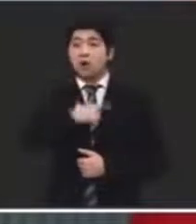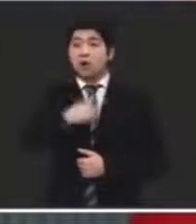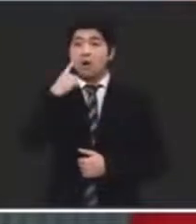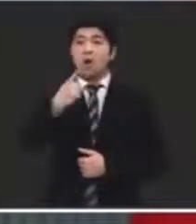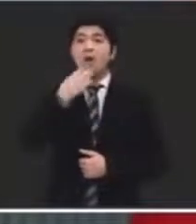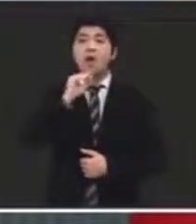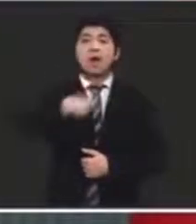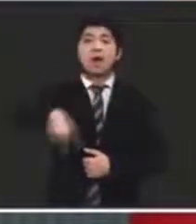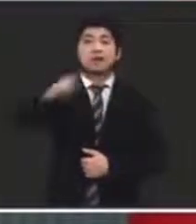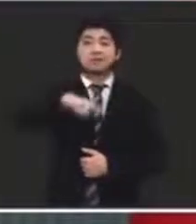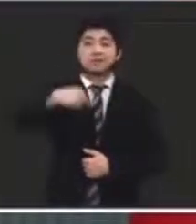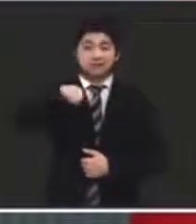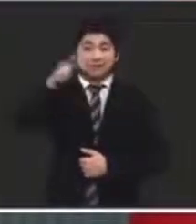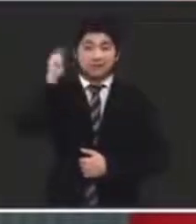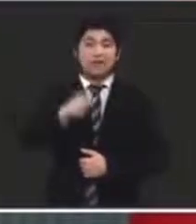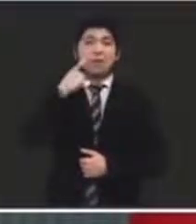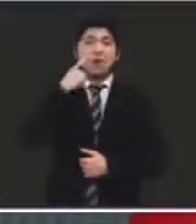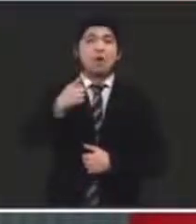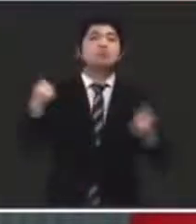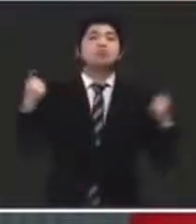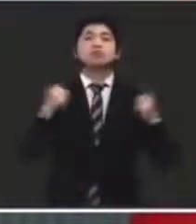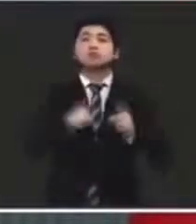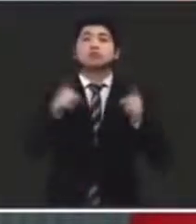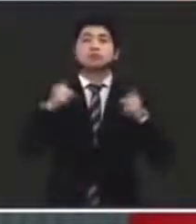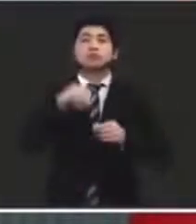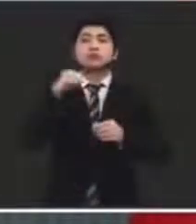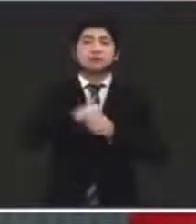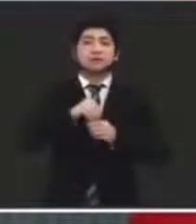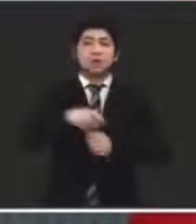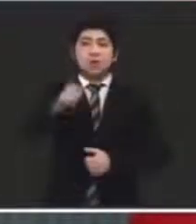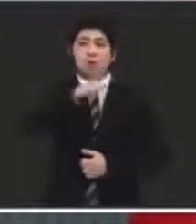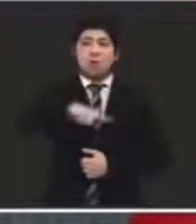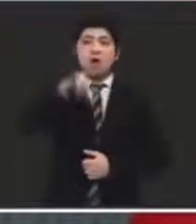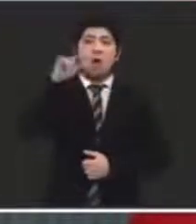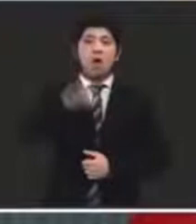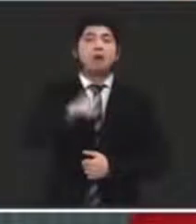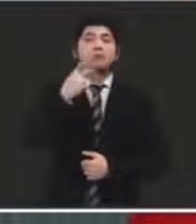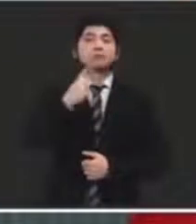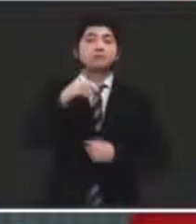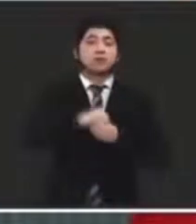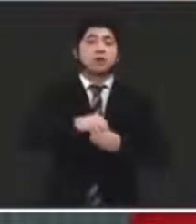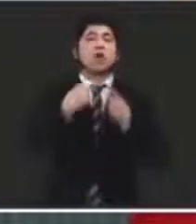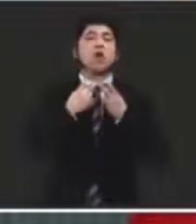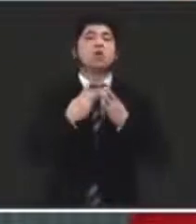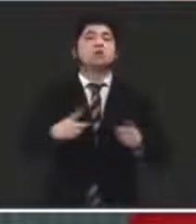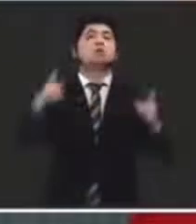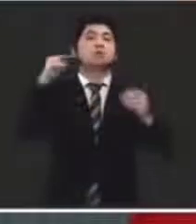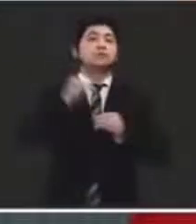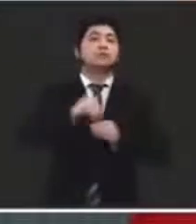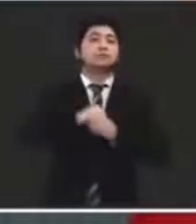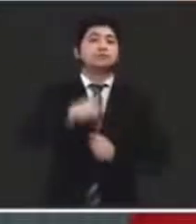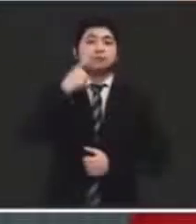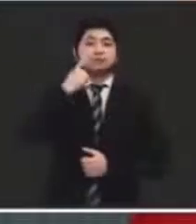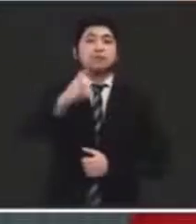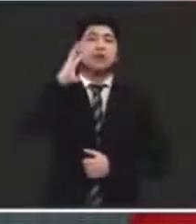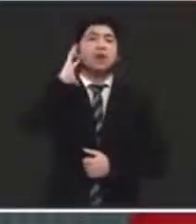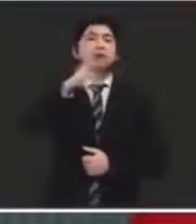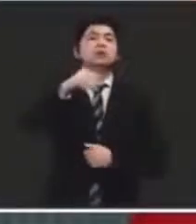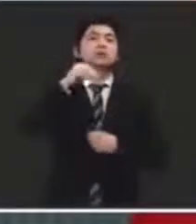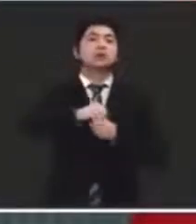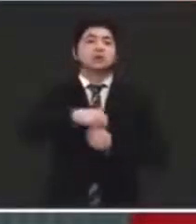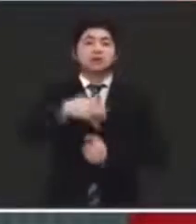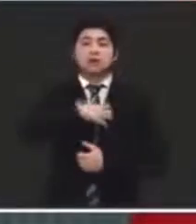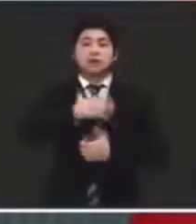gençlerimizde gerçekleştirdiğimiz buluşmada onların haklarına özgürlüklerine geleceklerine